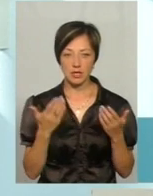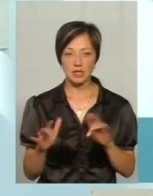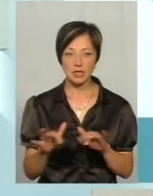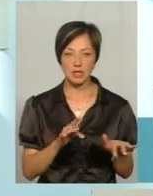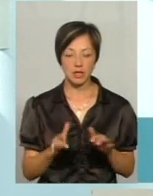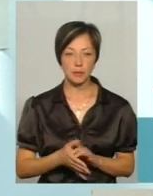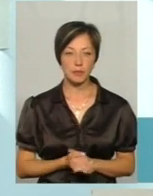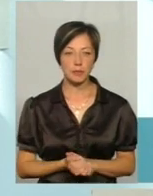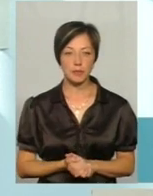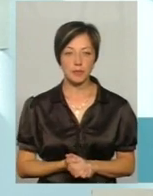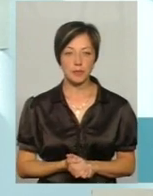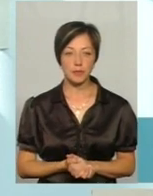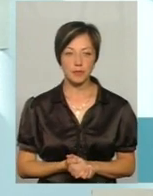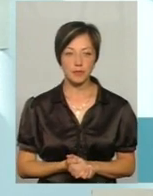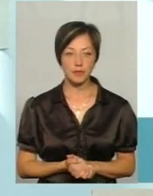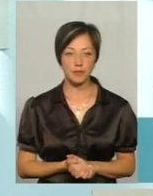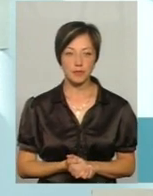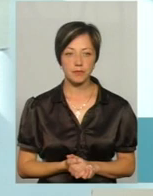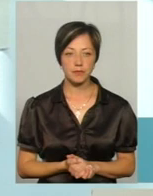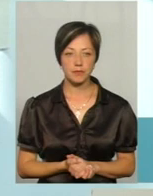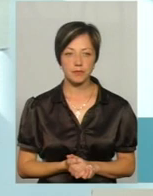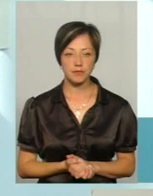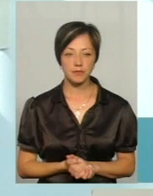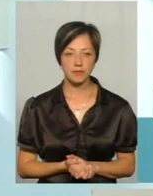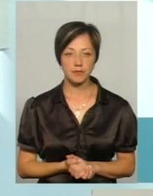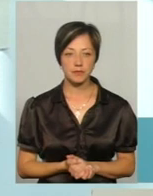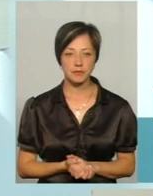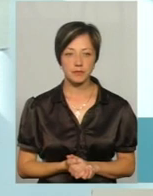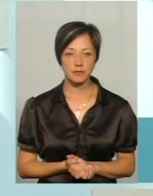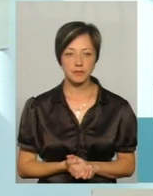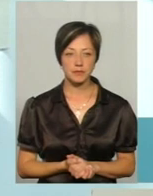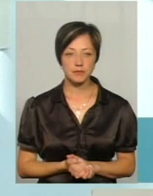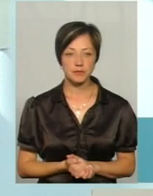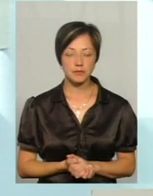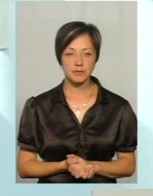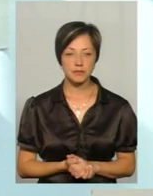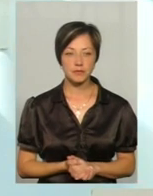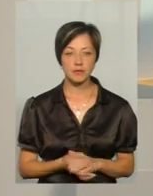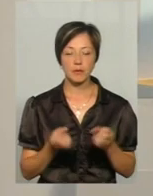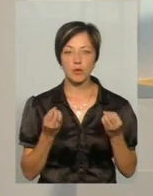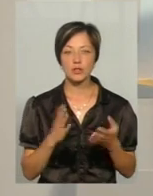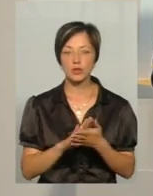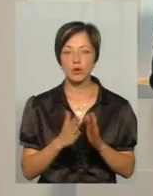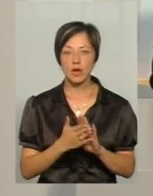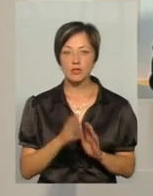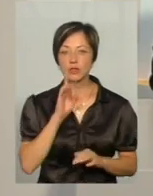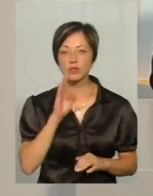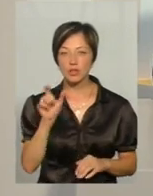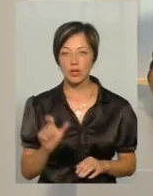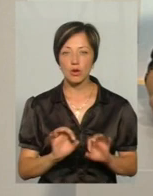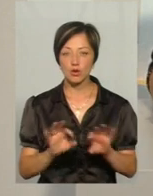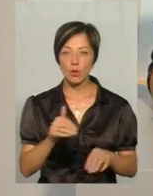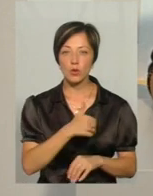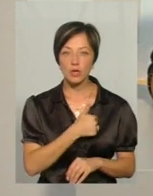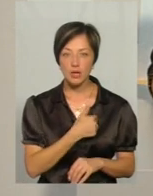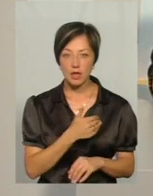не. Ну, то так. Але ось просто ситуація, що жінка розказує, що вона